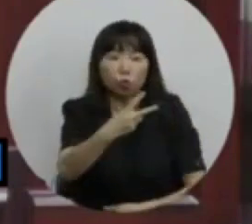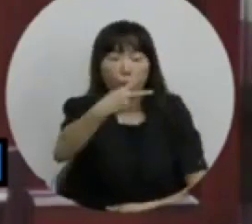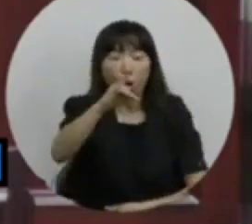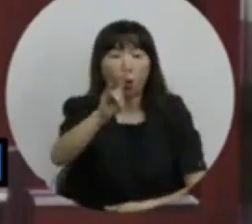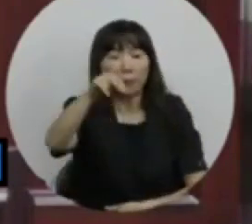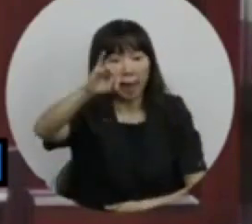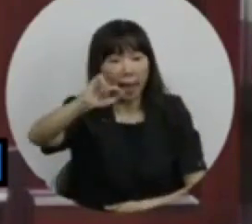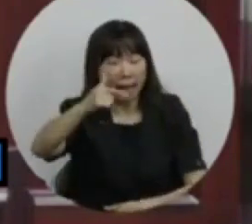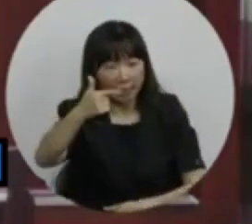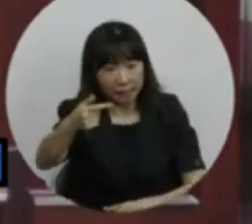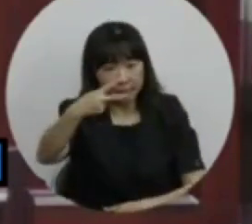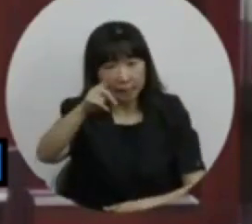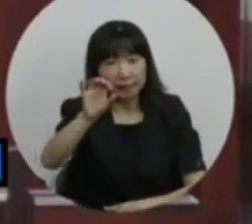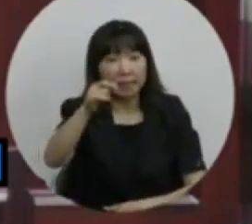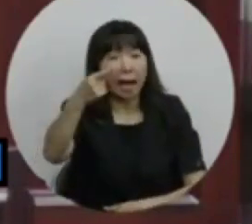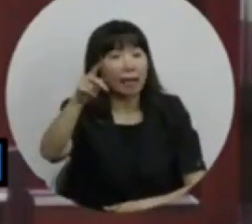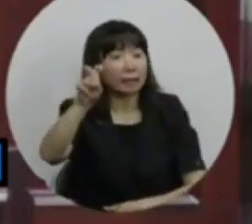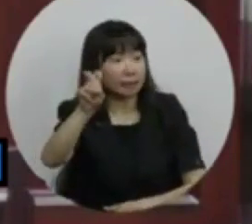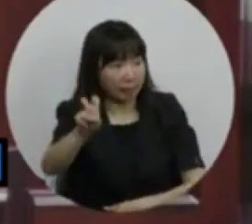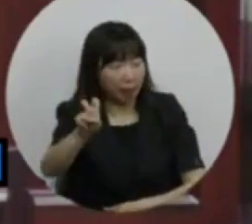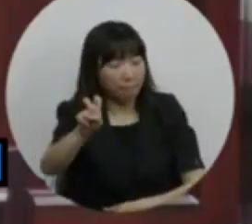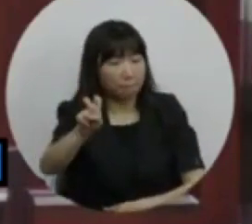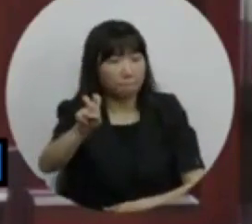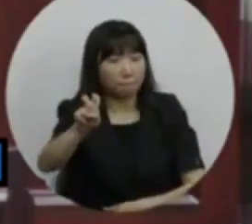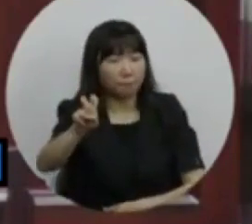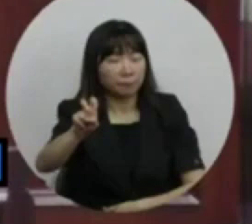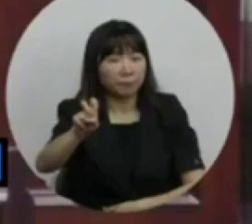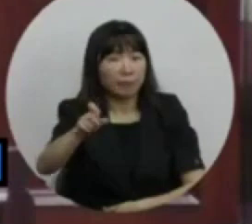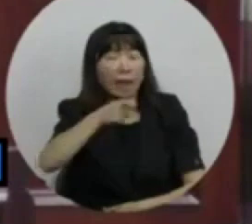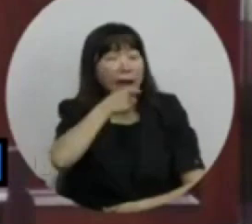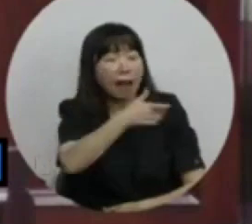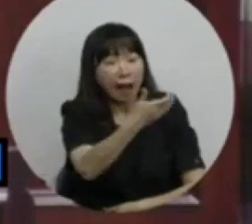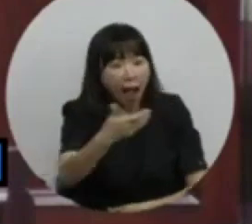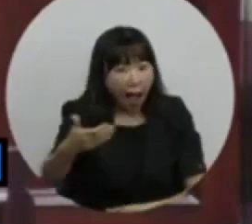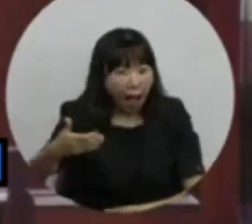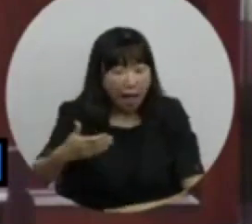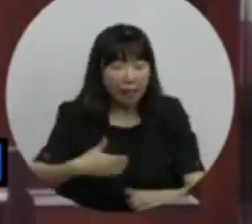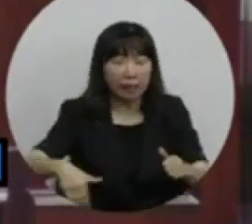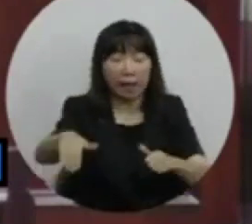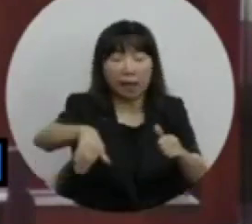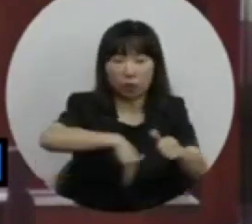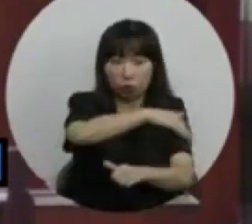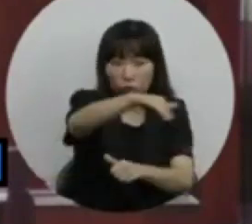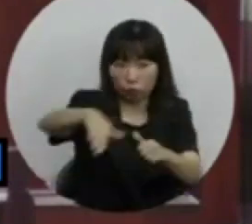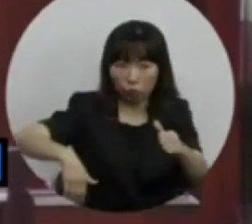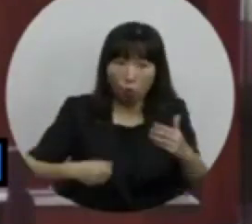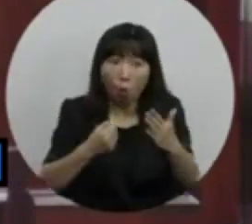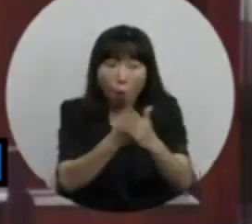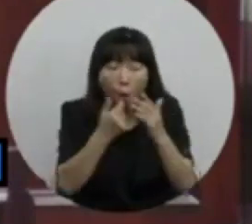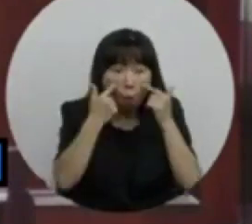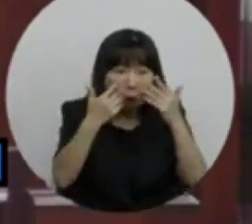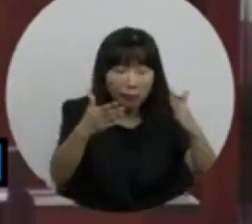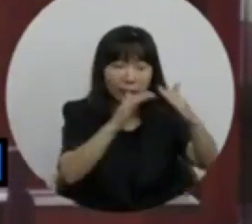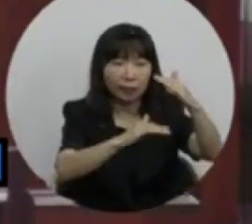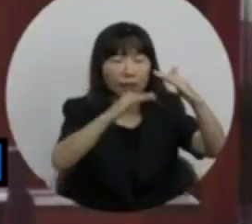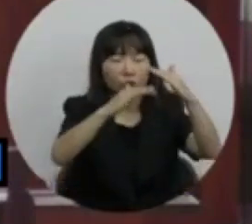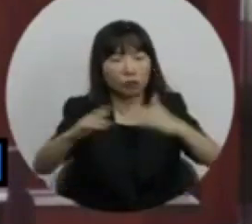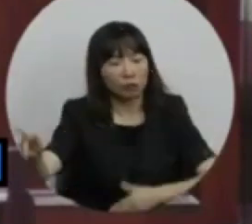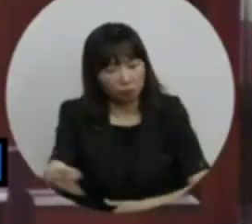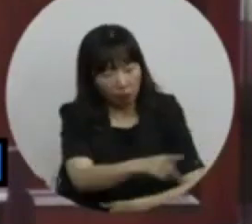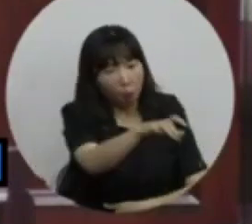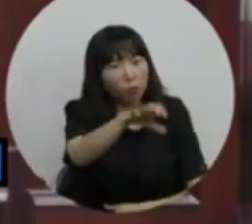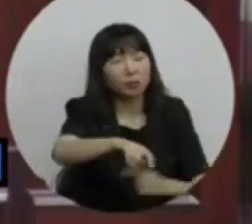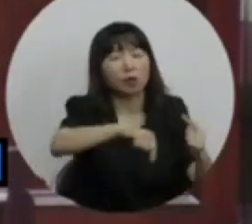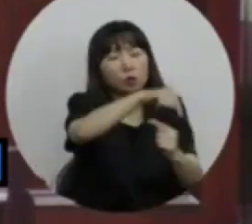대신면 당남지구 둔치도 한강유역청으로부터 점용허가를 받아 정식 파크 골프장으로